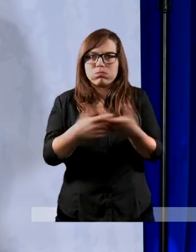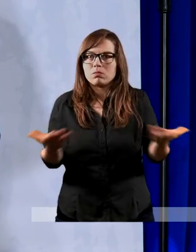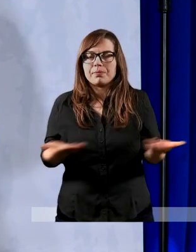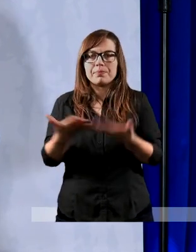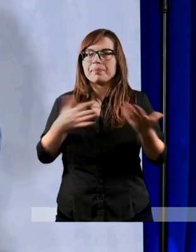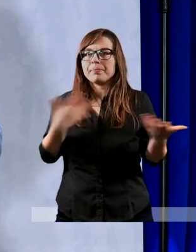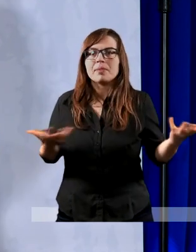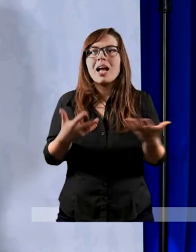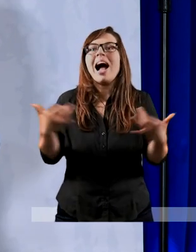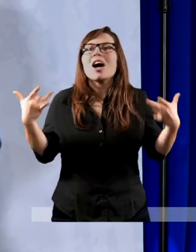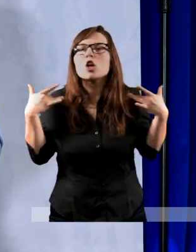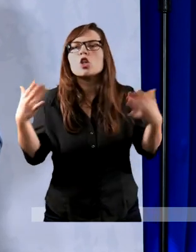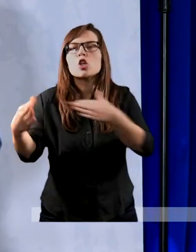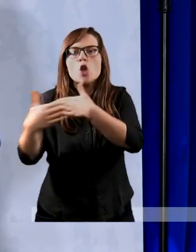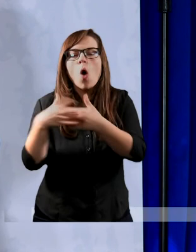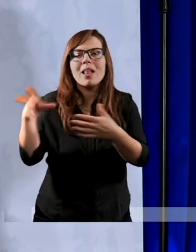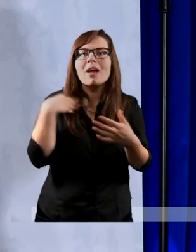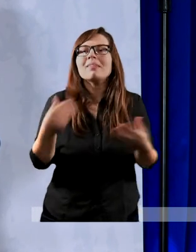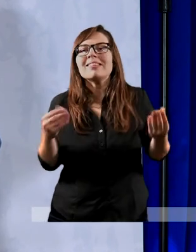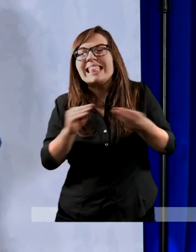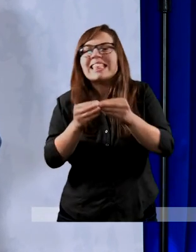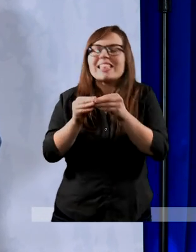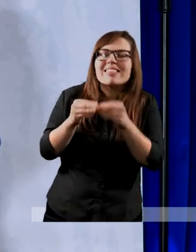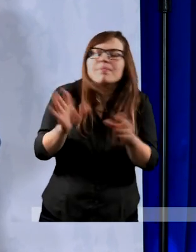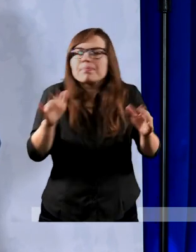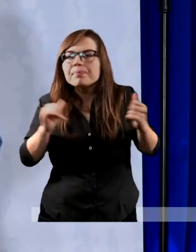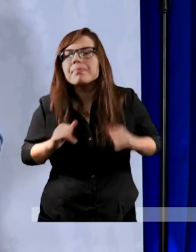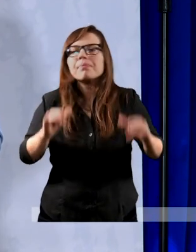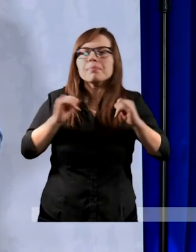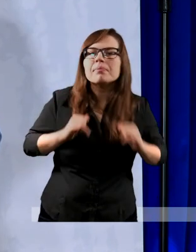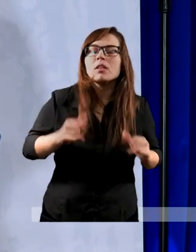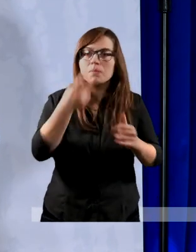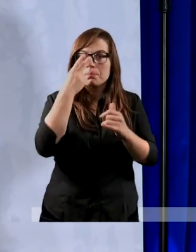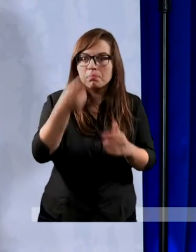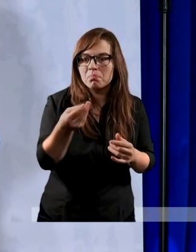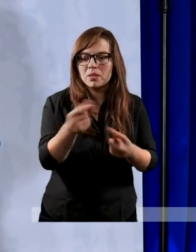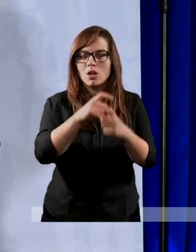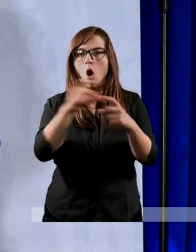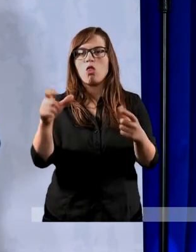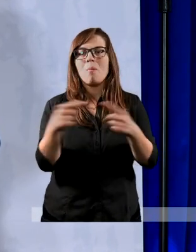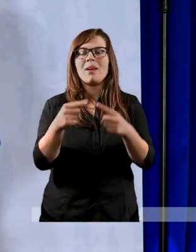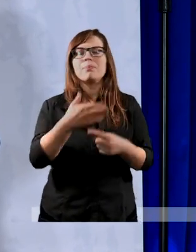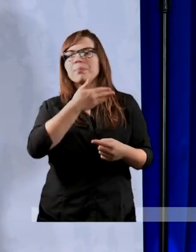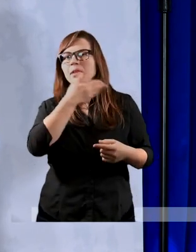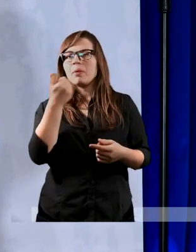No ale z dnia na dzień staraliśmy się jakoś żyć. Przyszedł poniedziałek, zaglądam na konto bankowe, pieniędzy nie ma. Zbliżała się